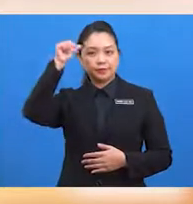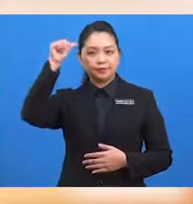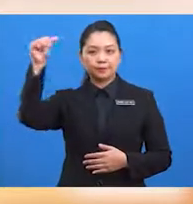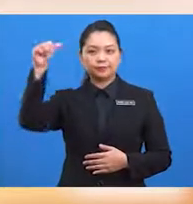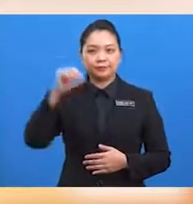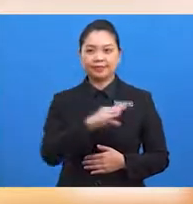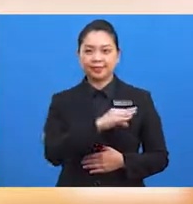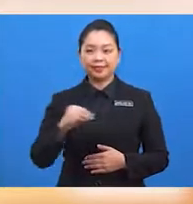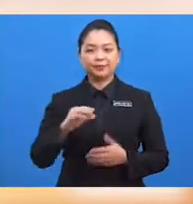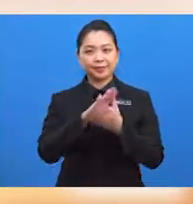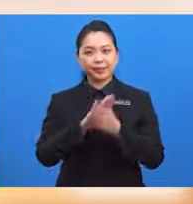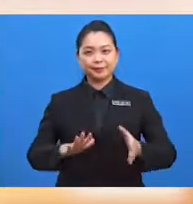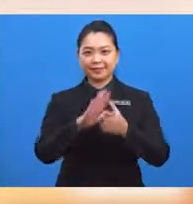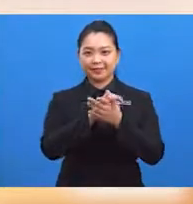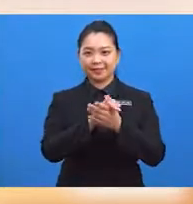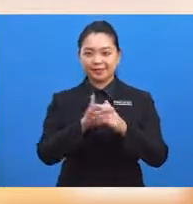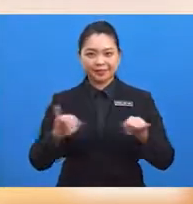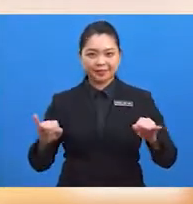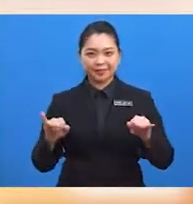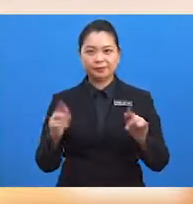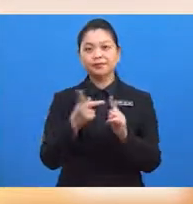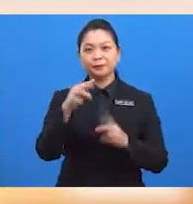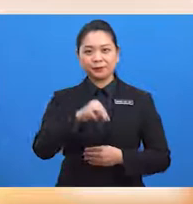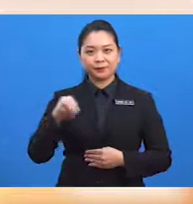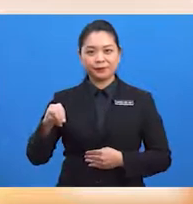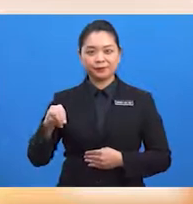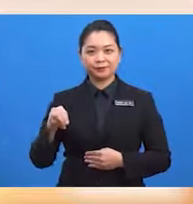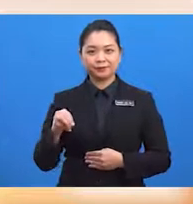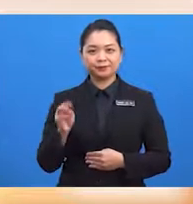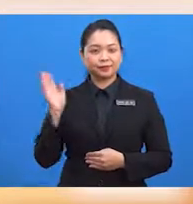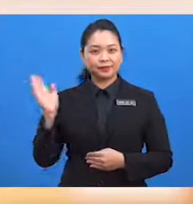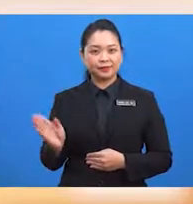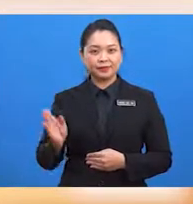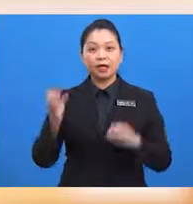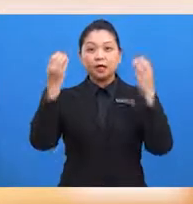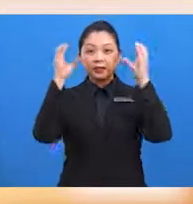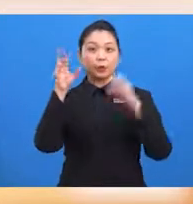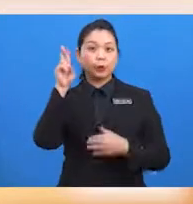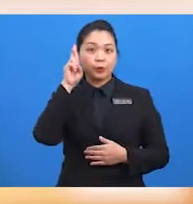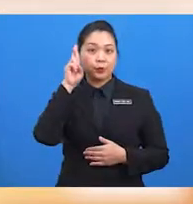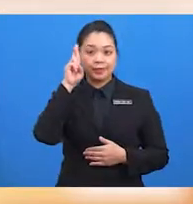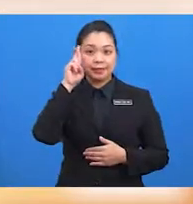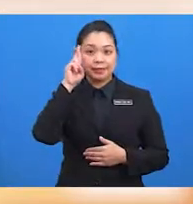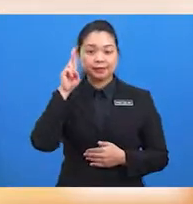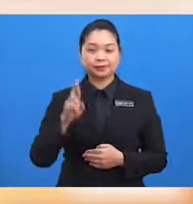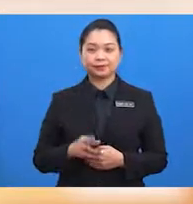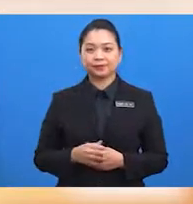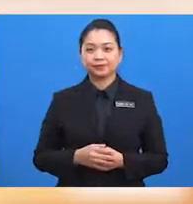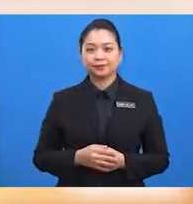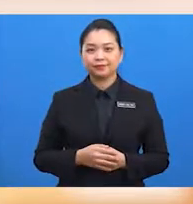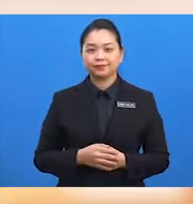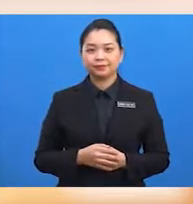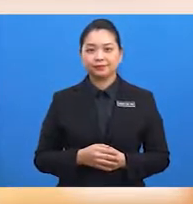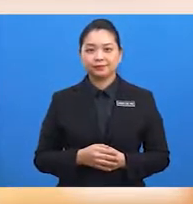assalamualaikum dan salam sejahtera murid-murid saya C gosipin Muhammad Nur dari